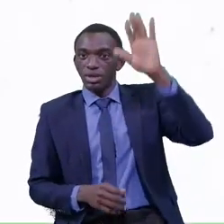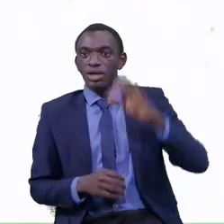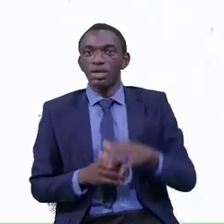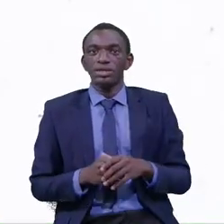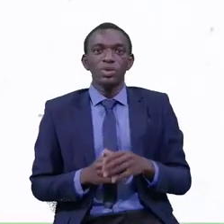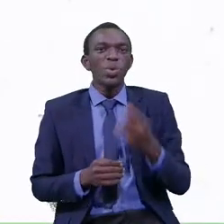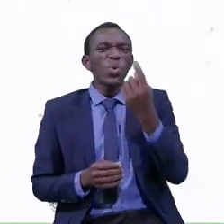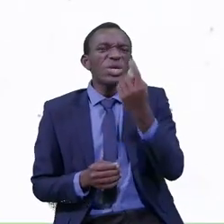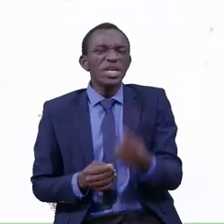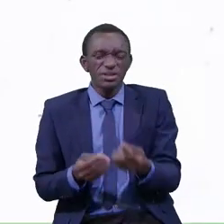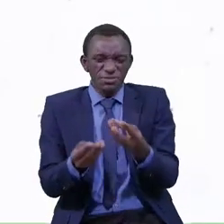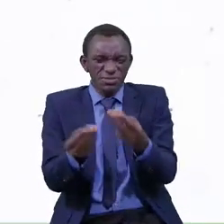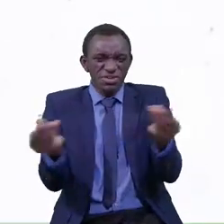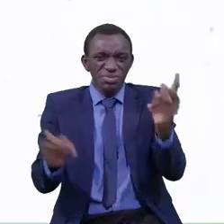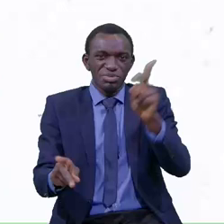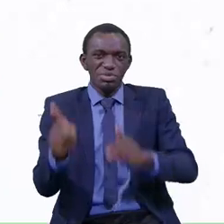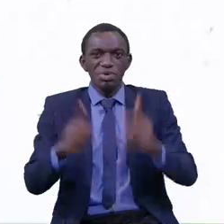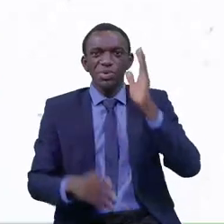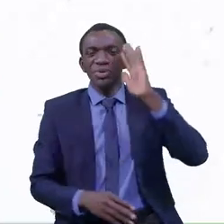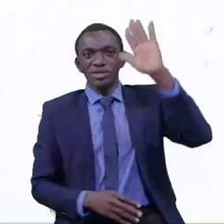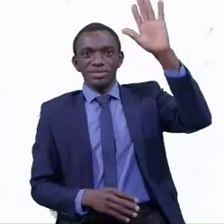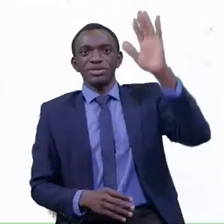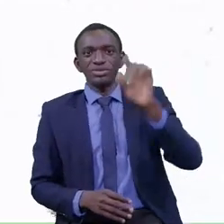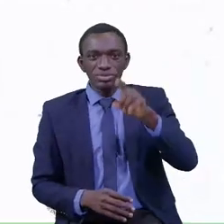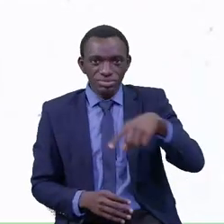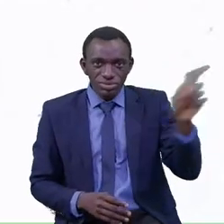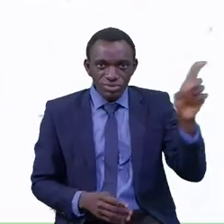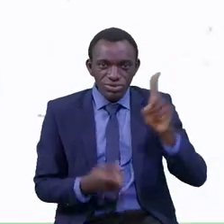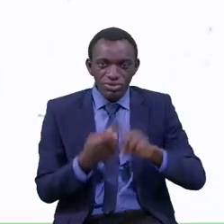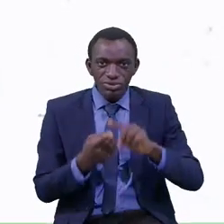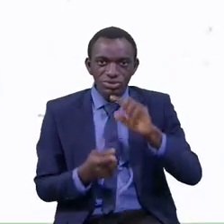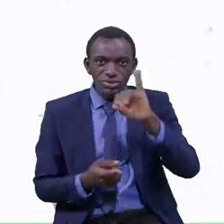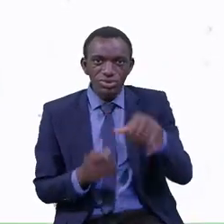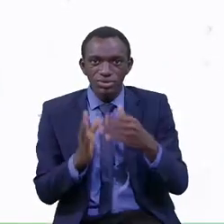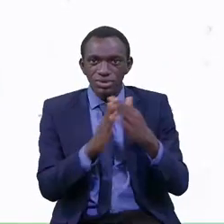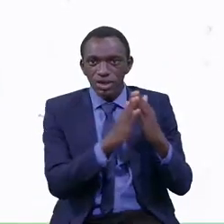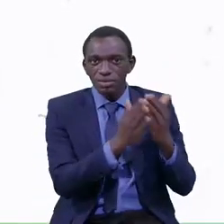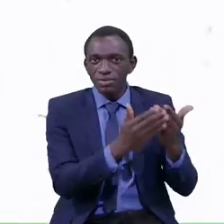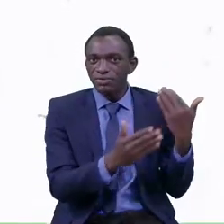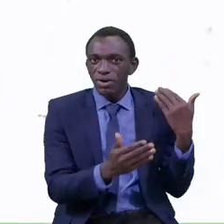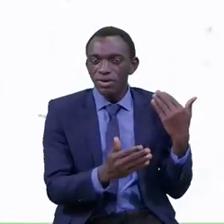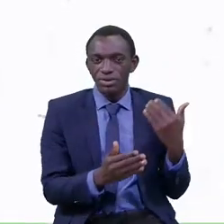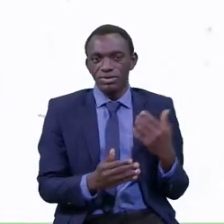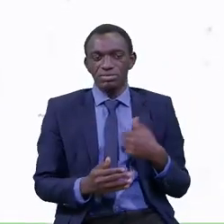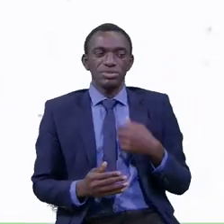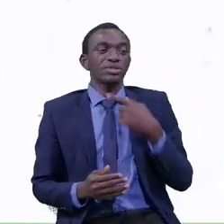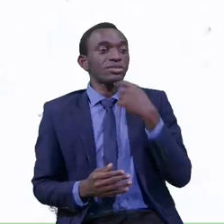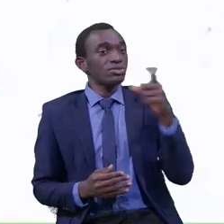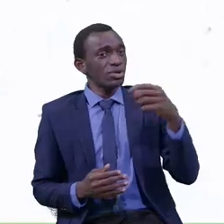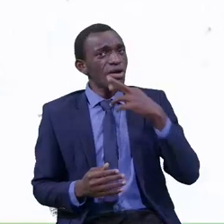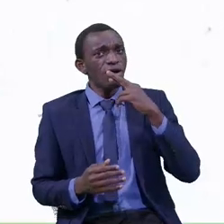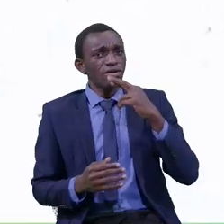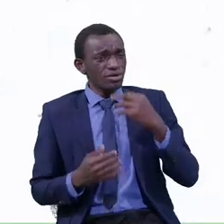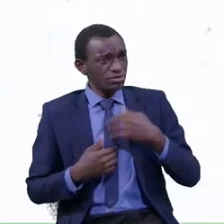peut-être très peu de personnes peuvent lever la main. Et je dis, ah, toi tu n'as pas été à Jérusalem, toi tu n'as pas été, et tu dis,